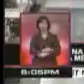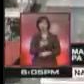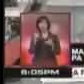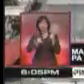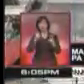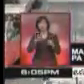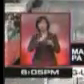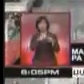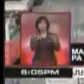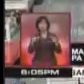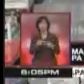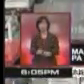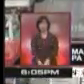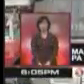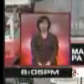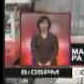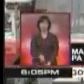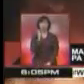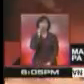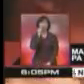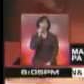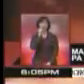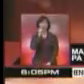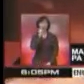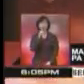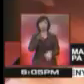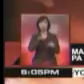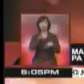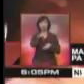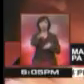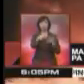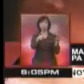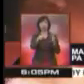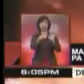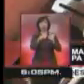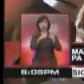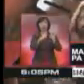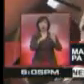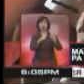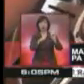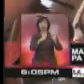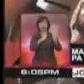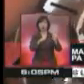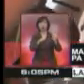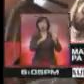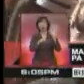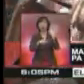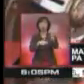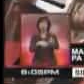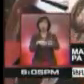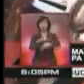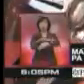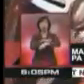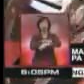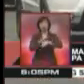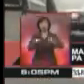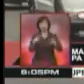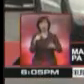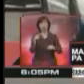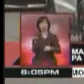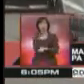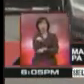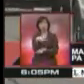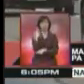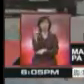mo araw-araw na ruta ni Eugenio ang Edsa papunta sa trabaho sa Makati pero dahil sa buhol-buhol na traffic ang dapat sanang